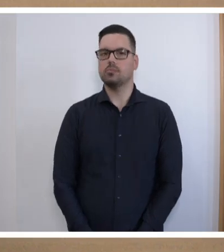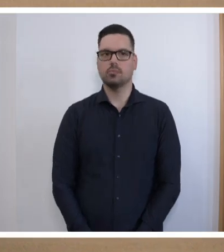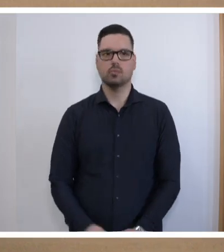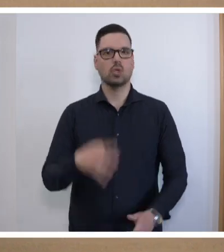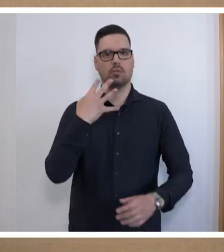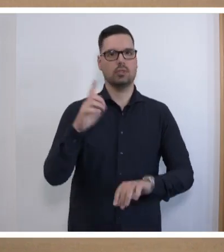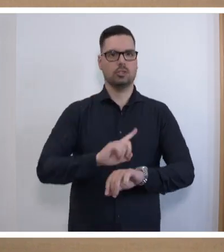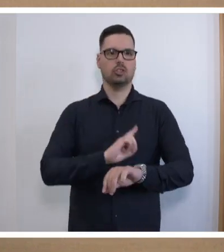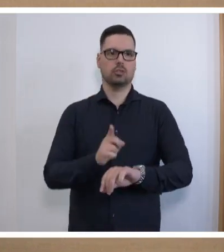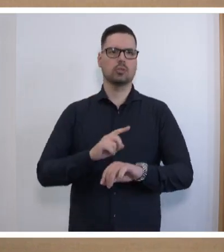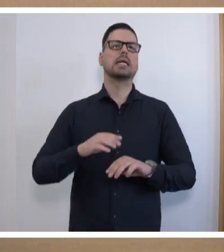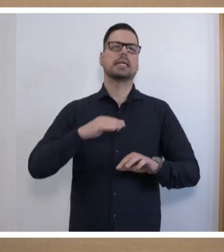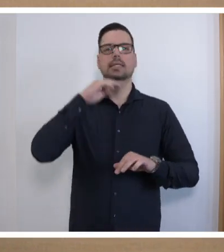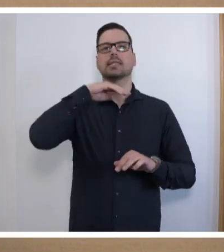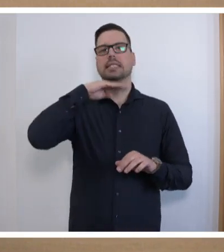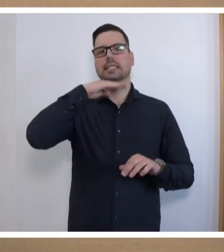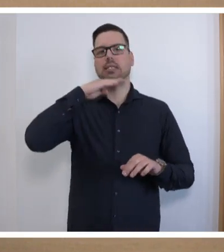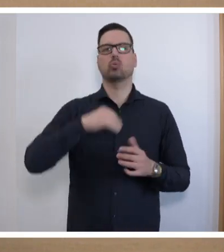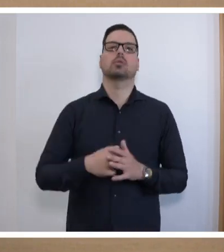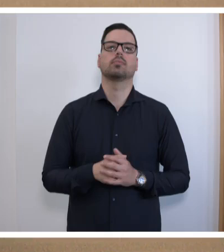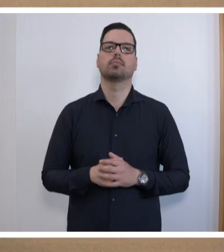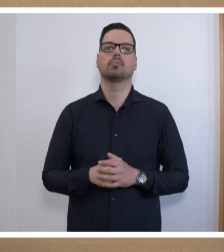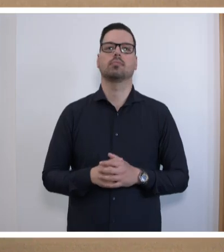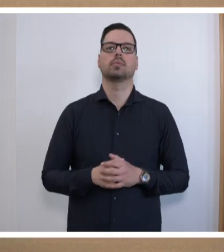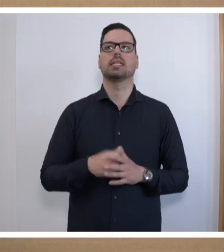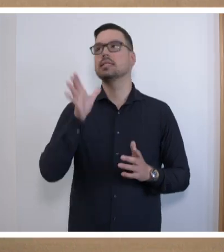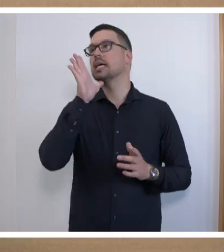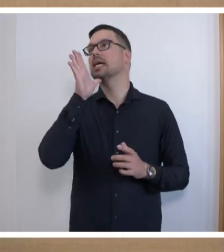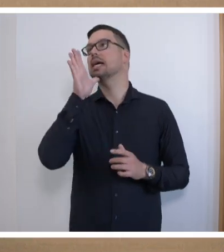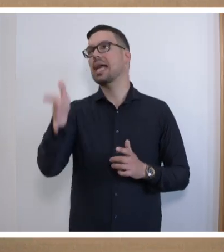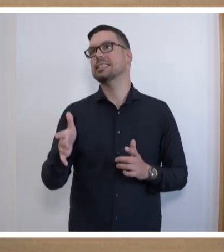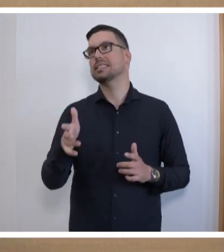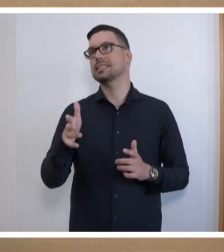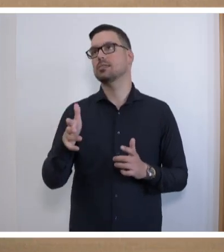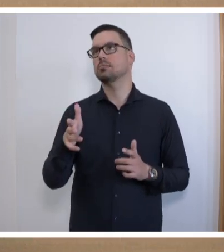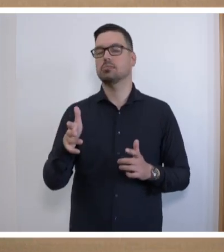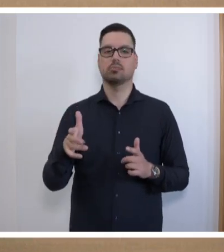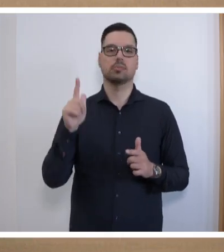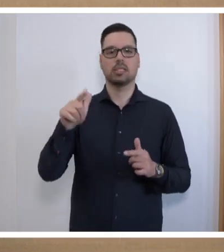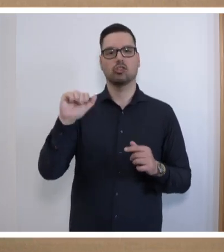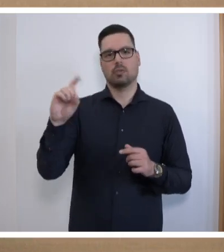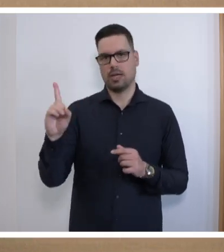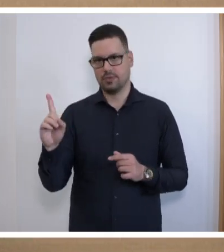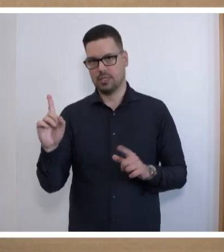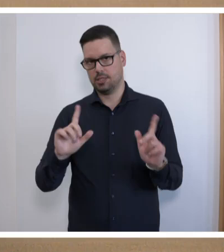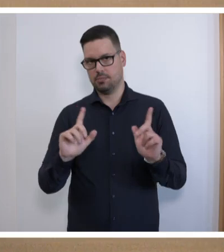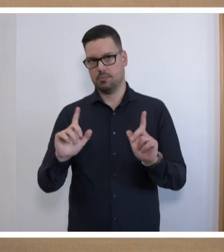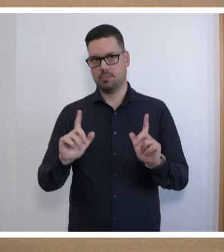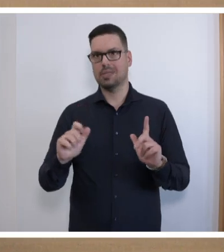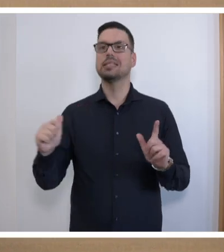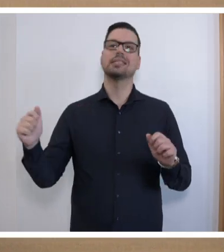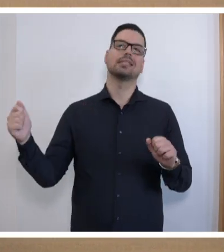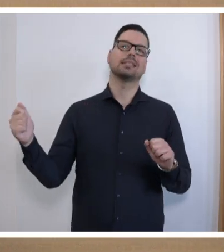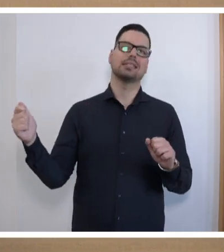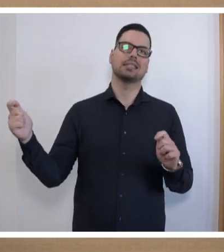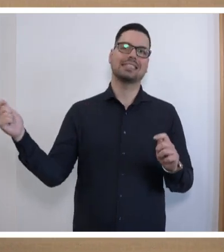44 Sekunden, das reicht. Also die Hetze und der Hass geht nicht von der AfD aus, der trifft die AfD, das habe ich